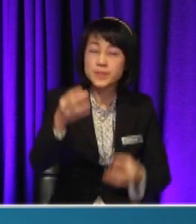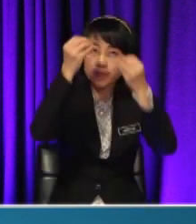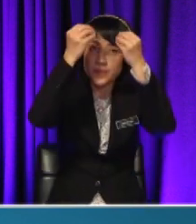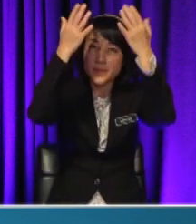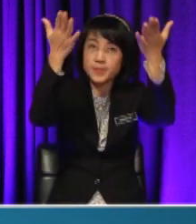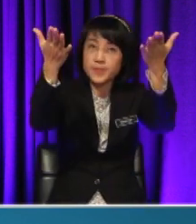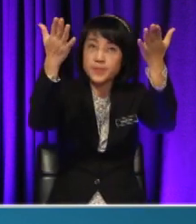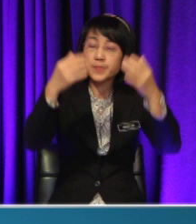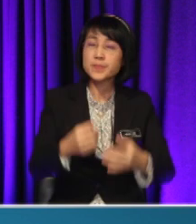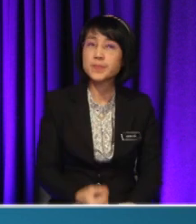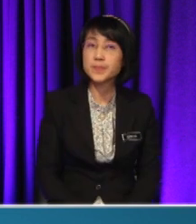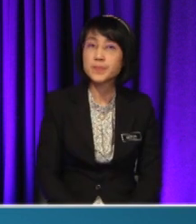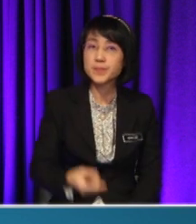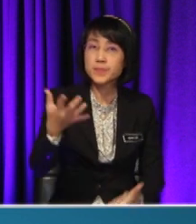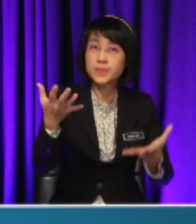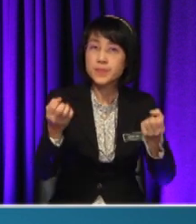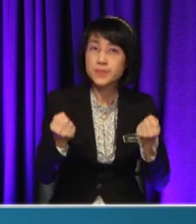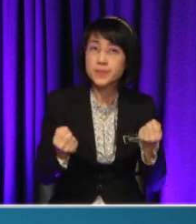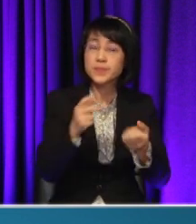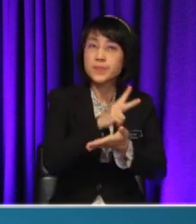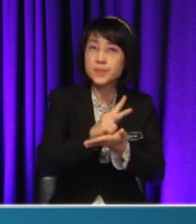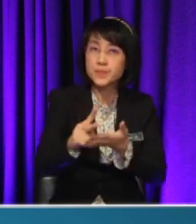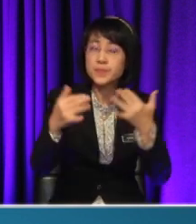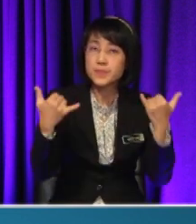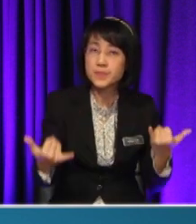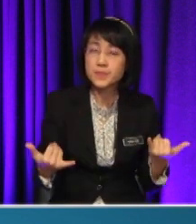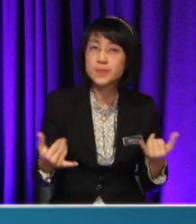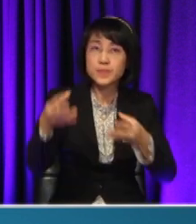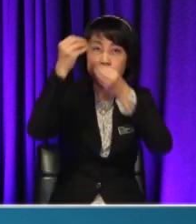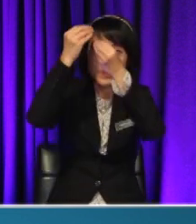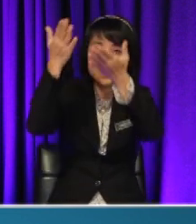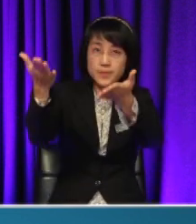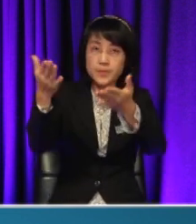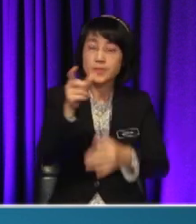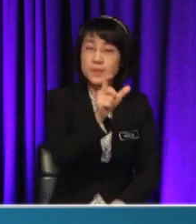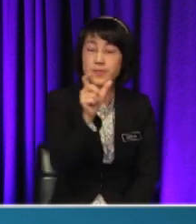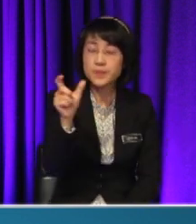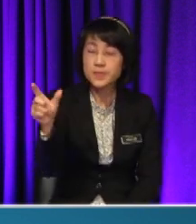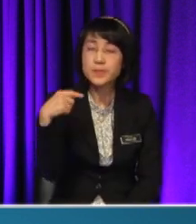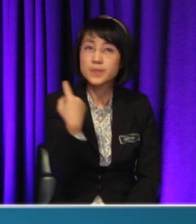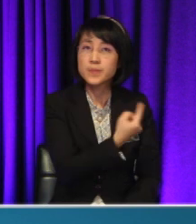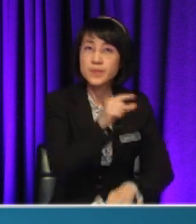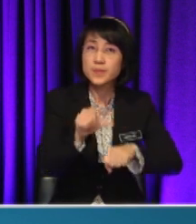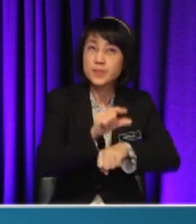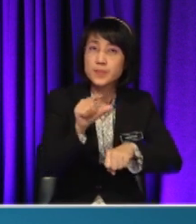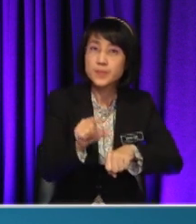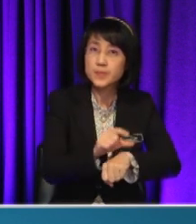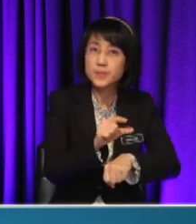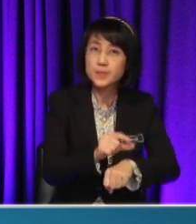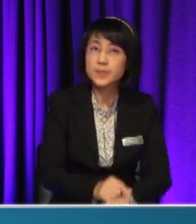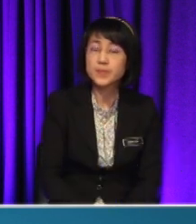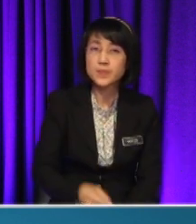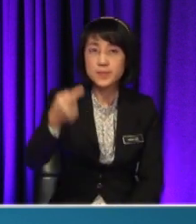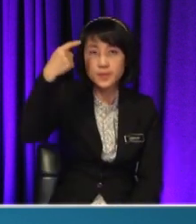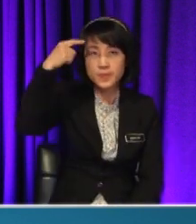update untuk nak kemas kini data ini singkat-singkat yang kita boleh gunakan dan juga untuk